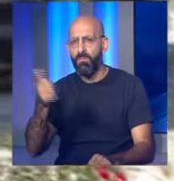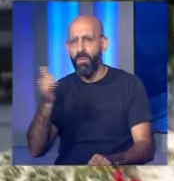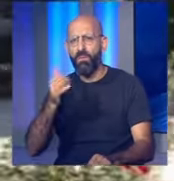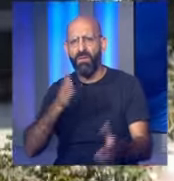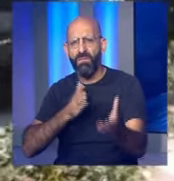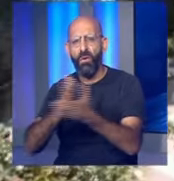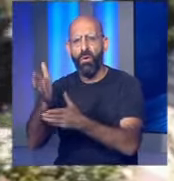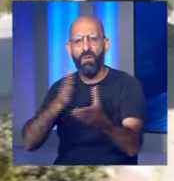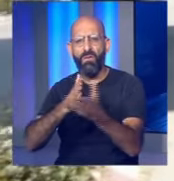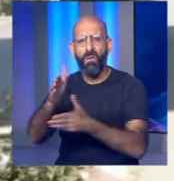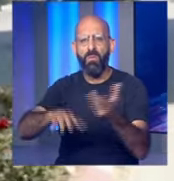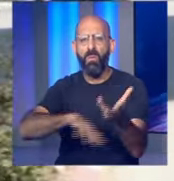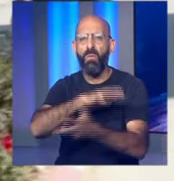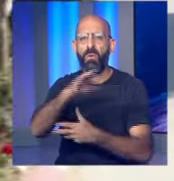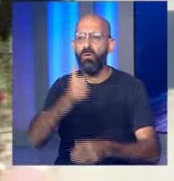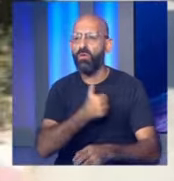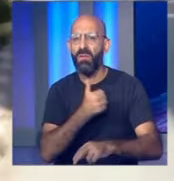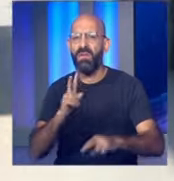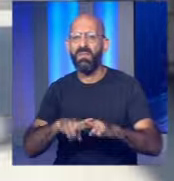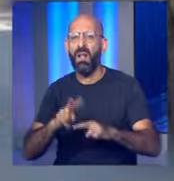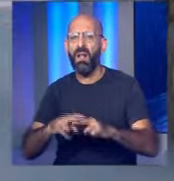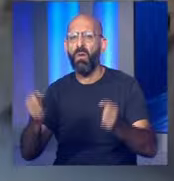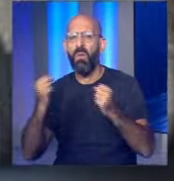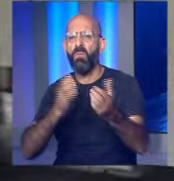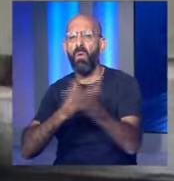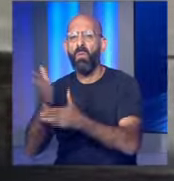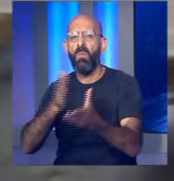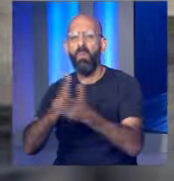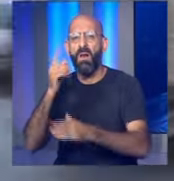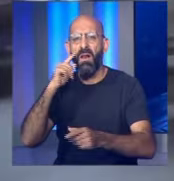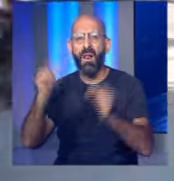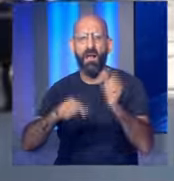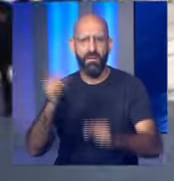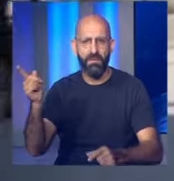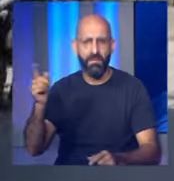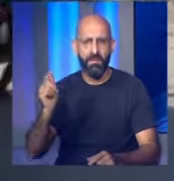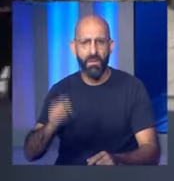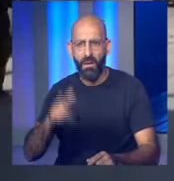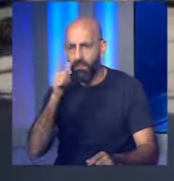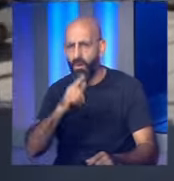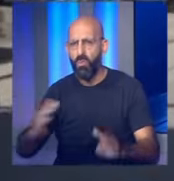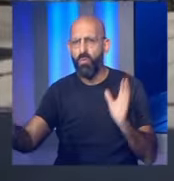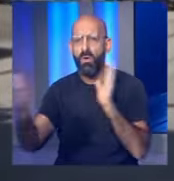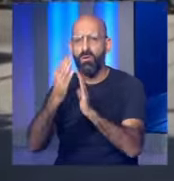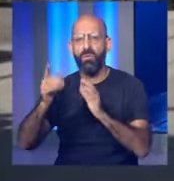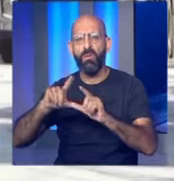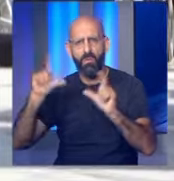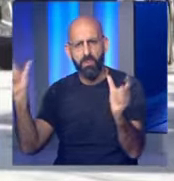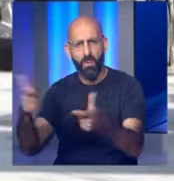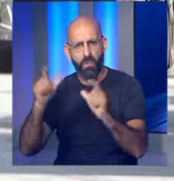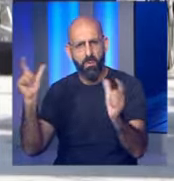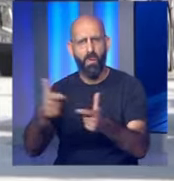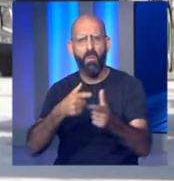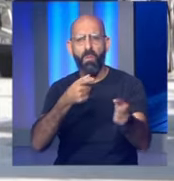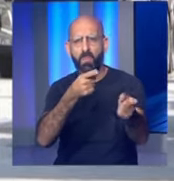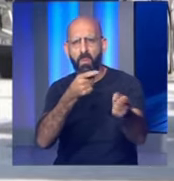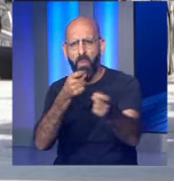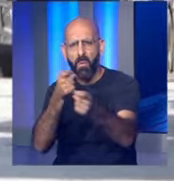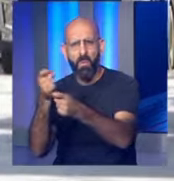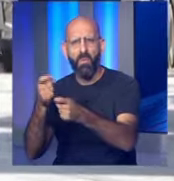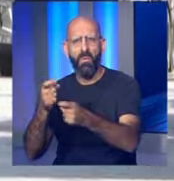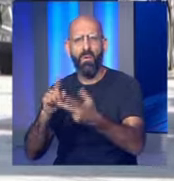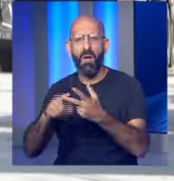وبلدات ومخيمات الضفة الغربية والقدس المحتلتين حملات دهم واقتحامات من قوات الاحتلال والمستوطنين